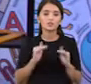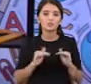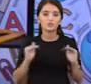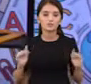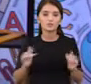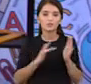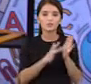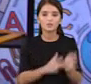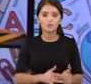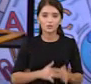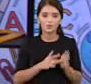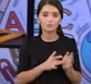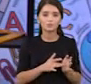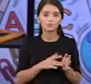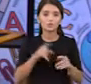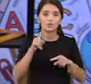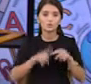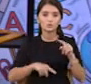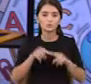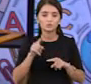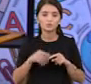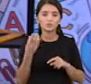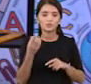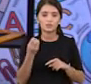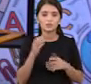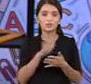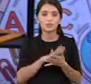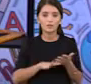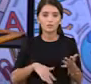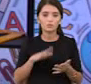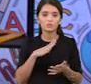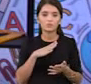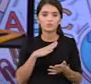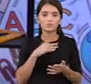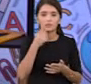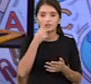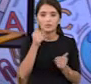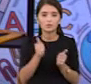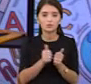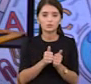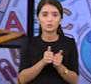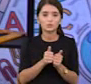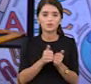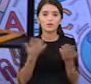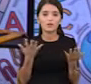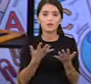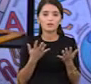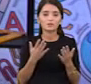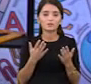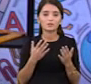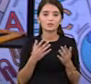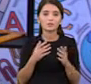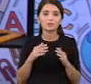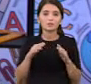Keling bolajonlar, sayohatimizni yurtimiz bo'ylab yana davom ettiramiz. Yaqin o'rtada yana